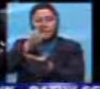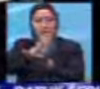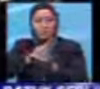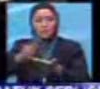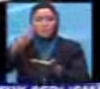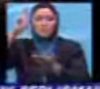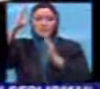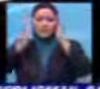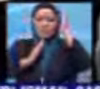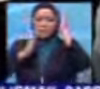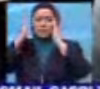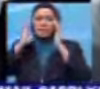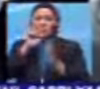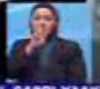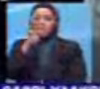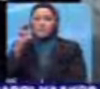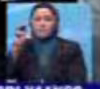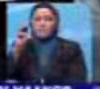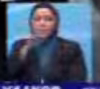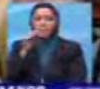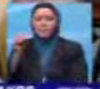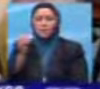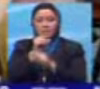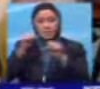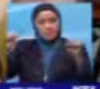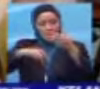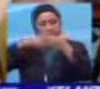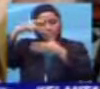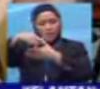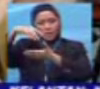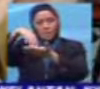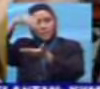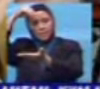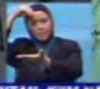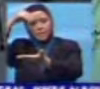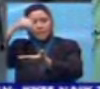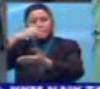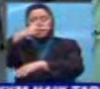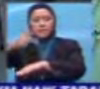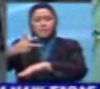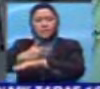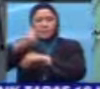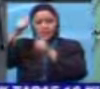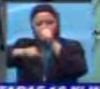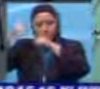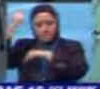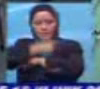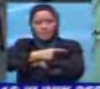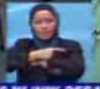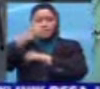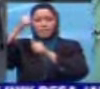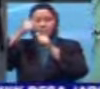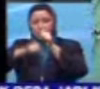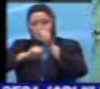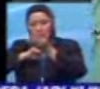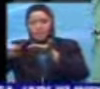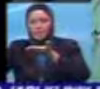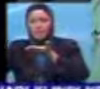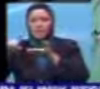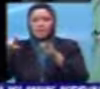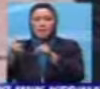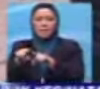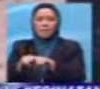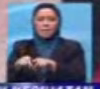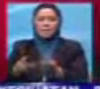Melaya. Selain menyediakan program pembelajaran selama 3 jam setiap hari setiap minggu, mereka turut dibawa